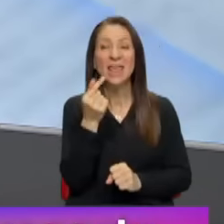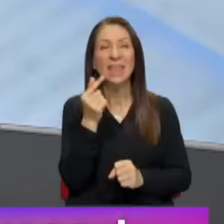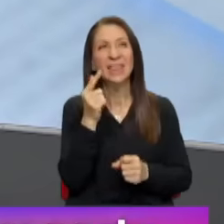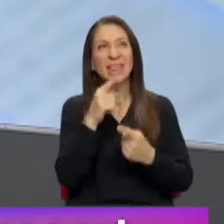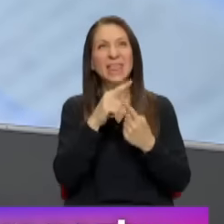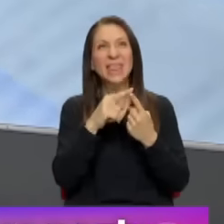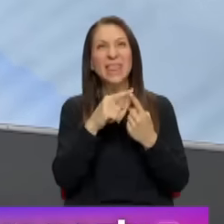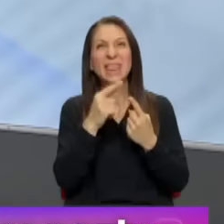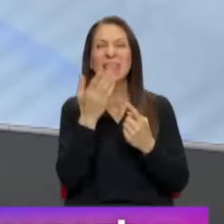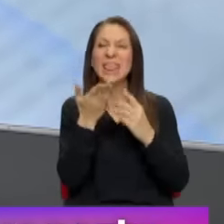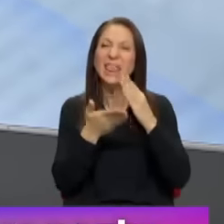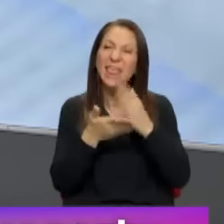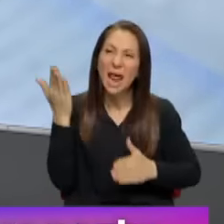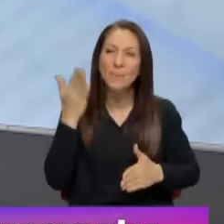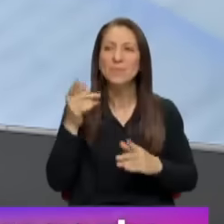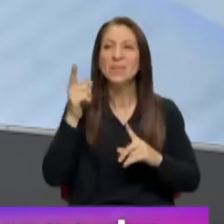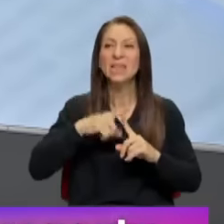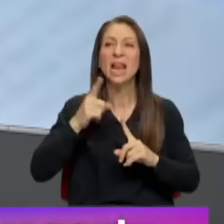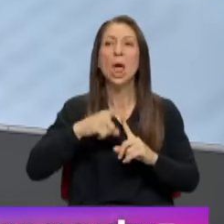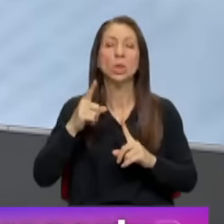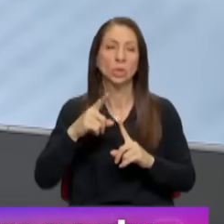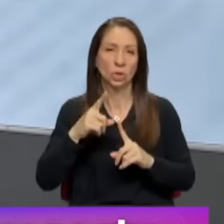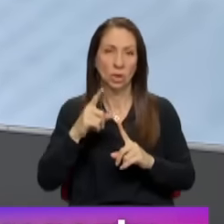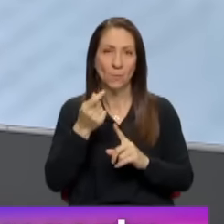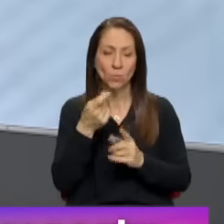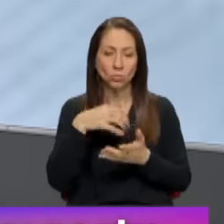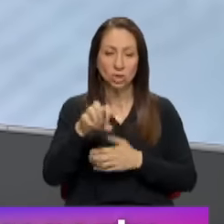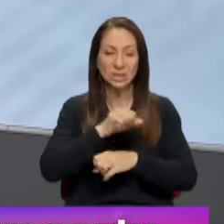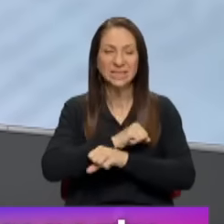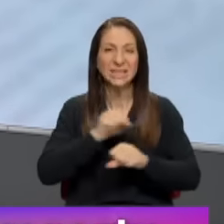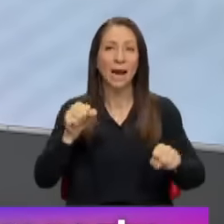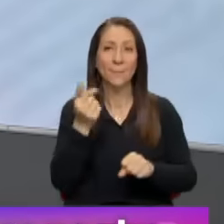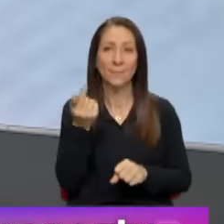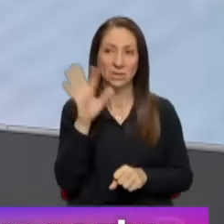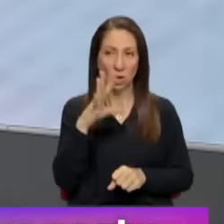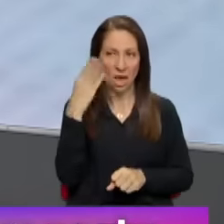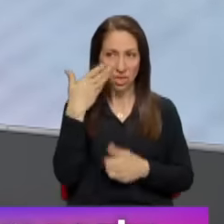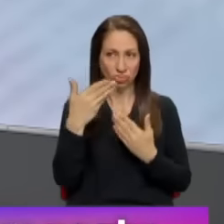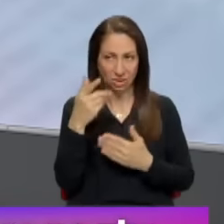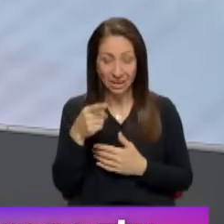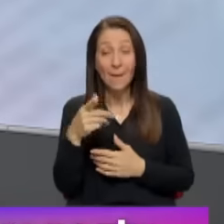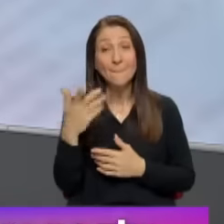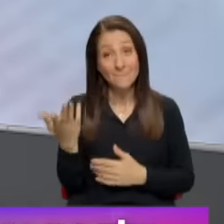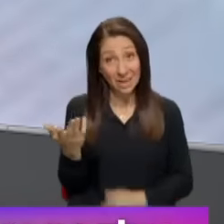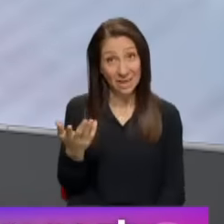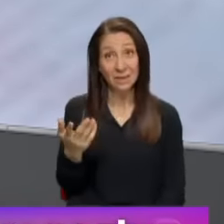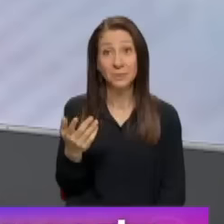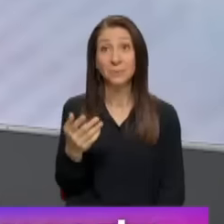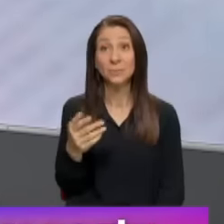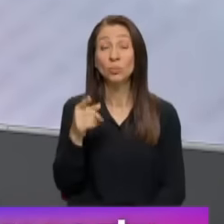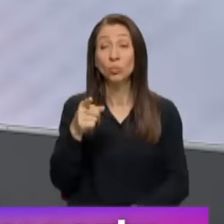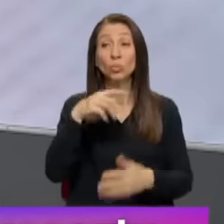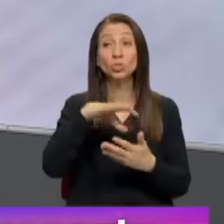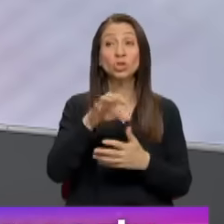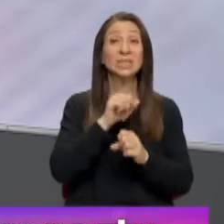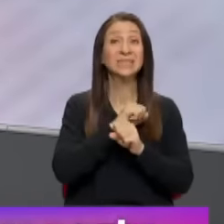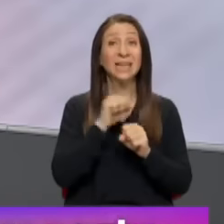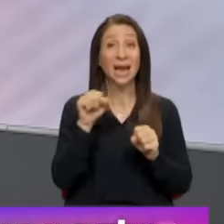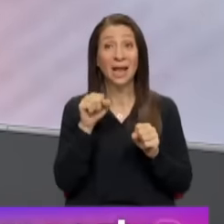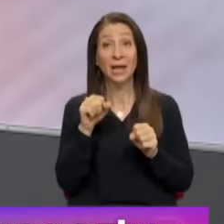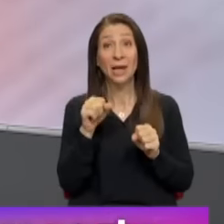yarım trilyon lirada bütçenin zarar ettiğini birazdan anlatacağız. Peki bu bütçe